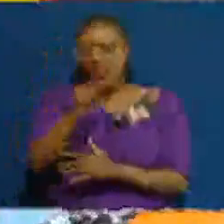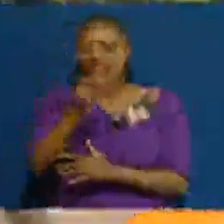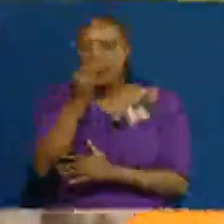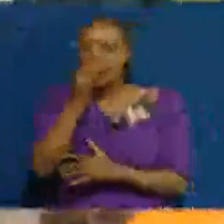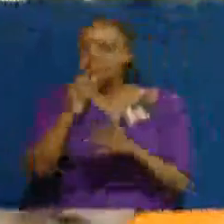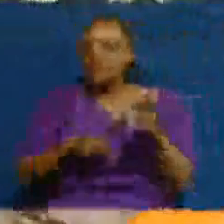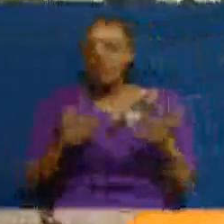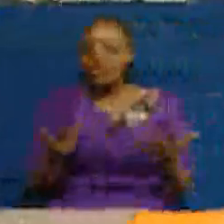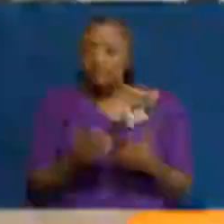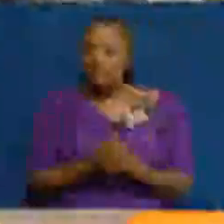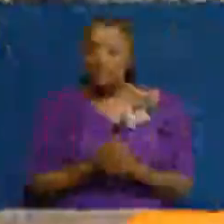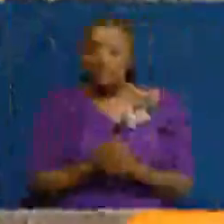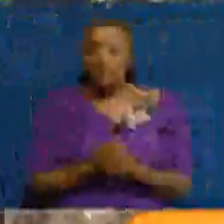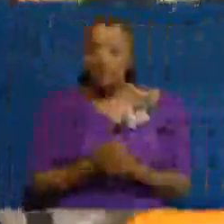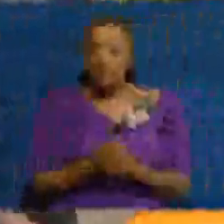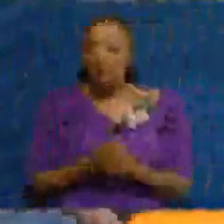nini?